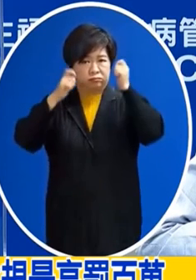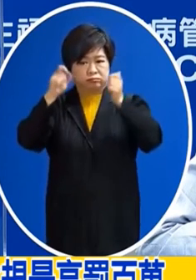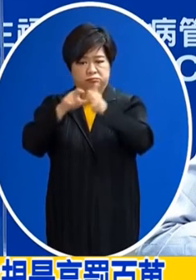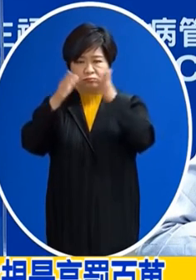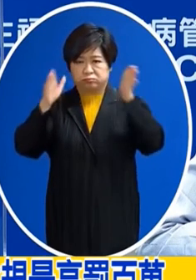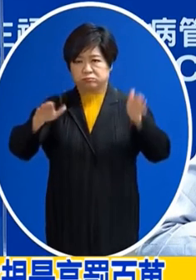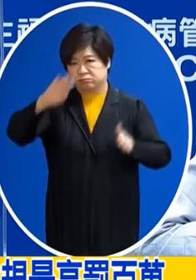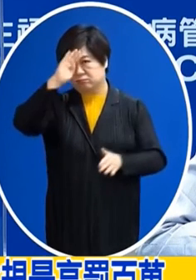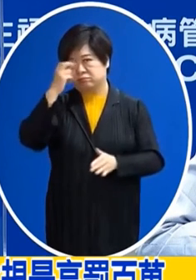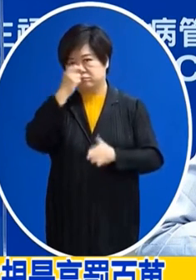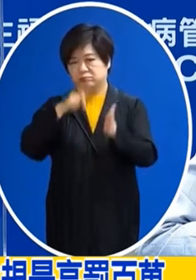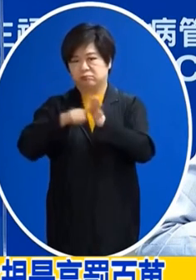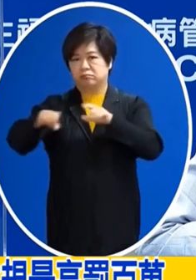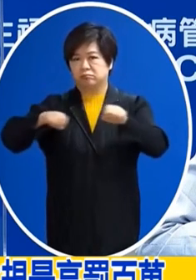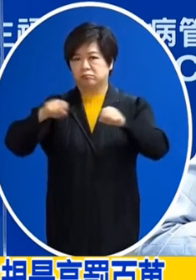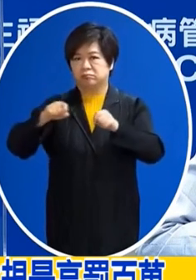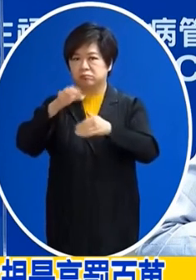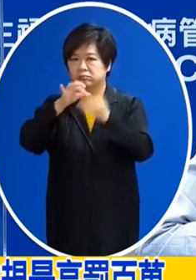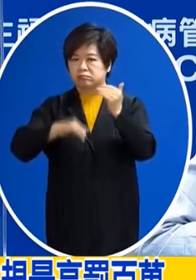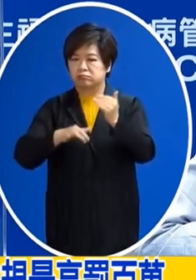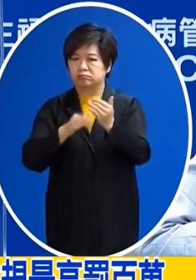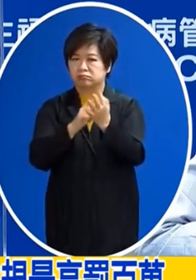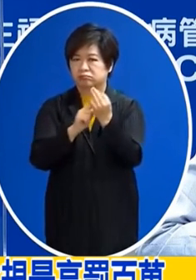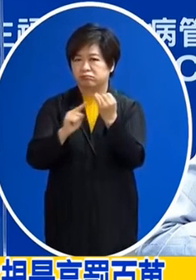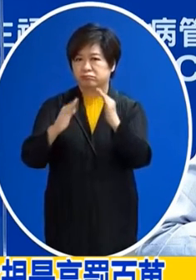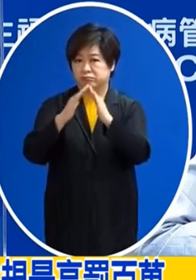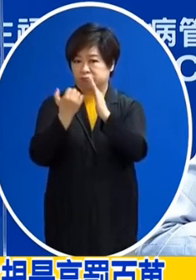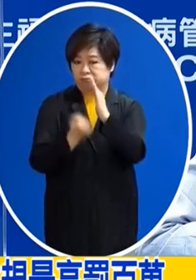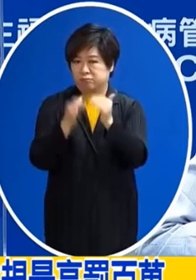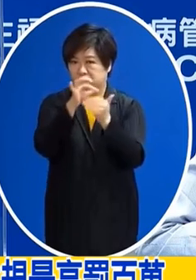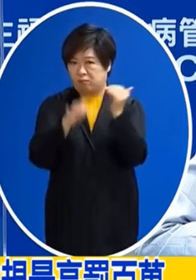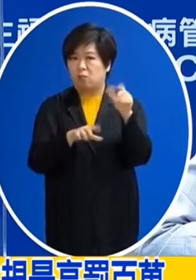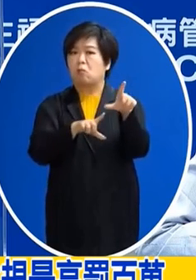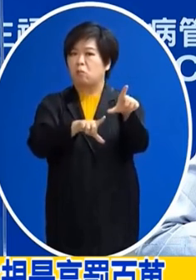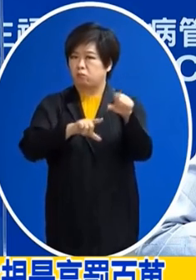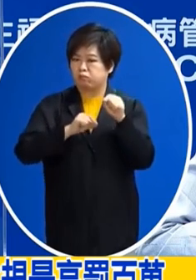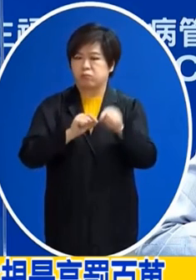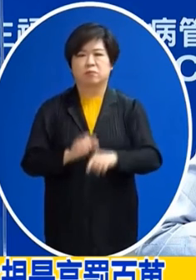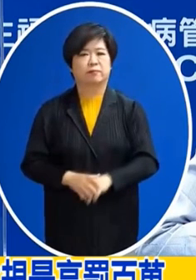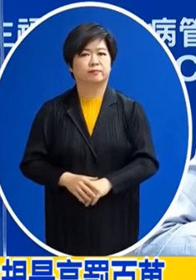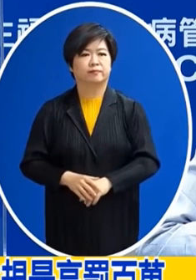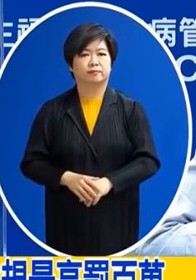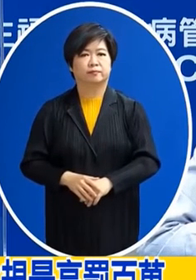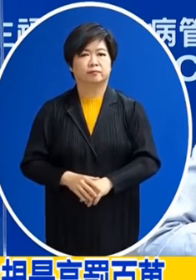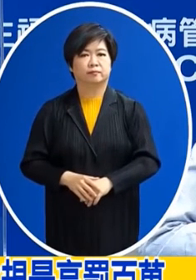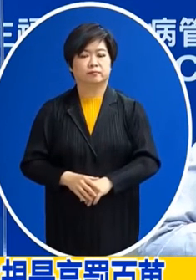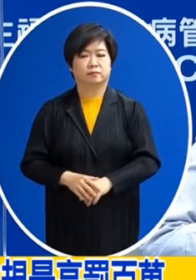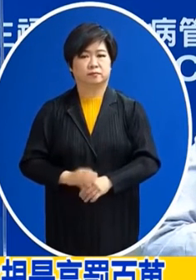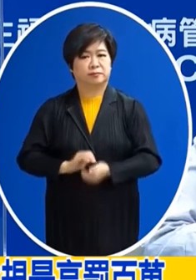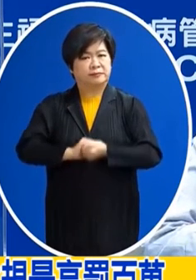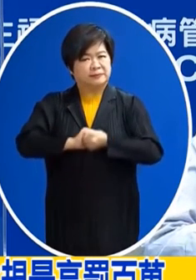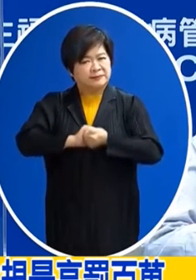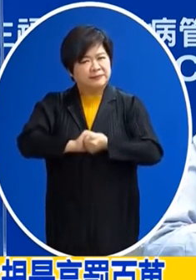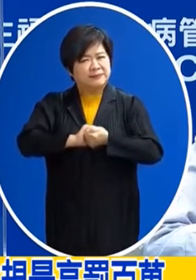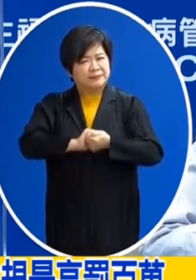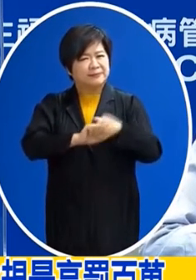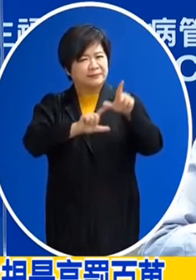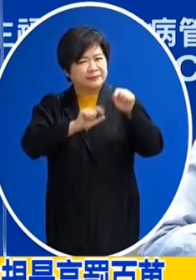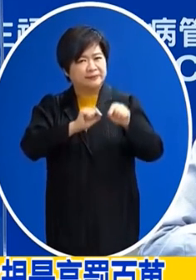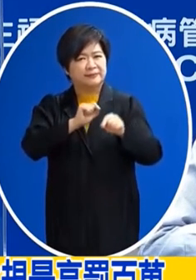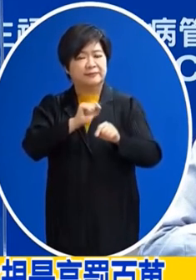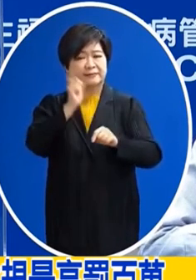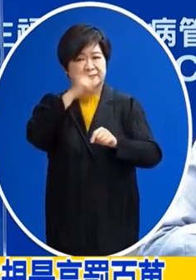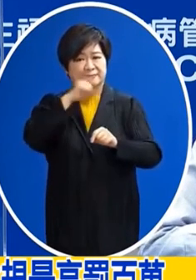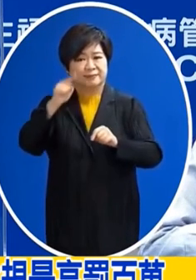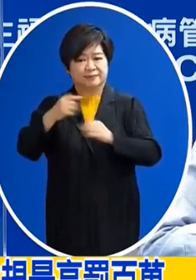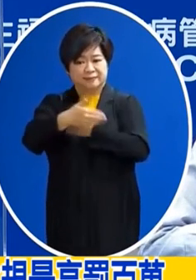专案的所载的这些居家检疫通知书的一个规定那请务必这个不可与这个居检者